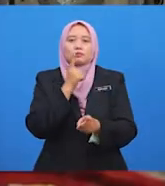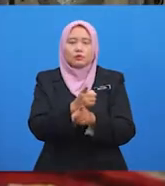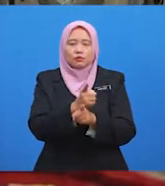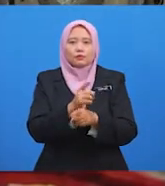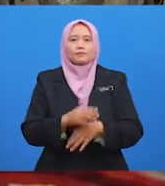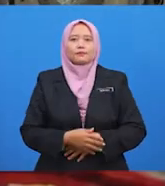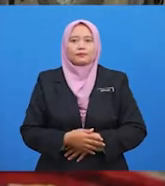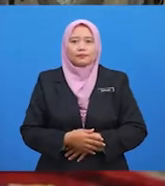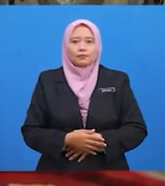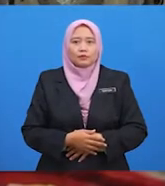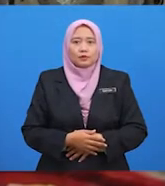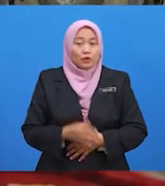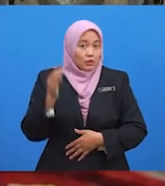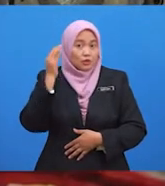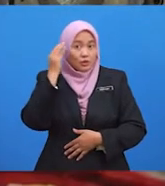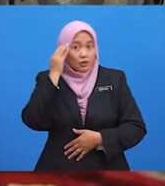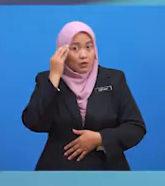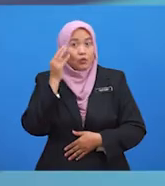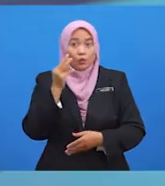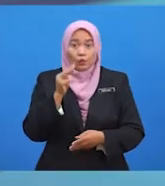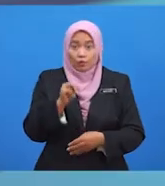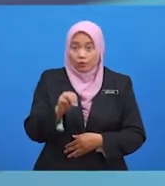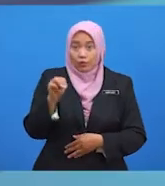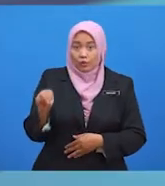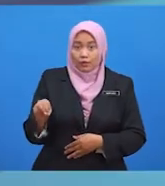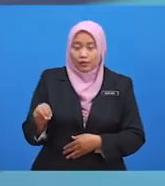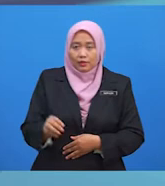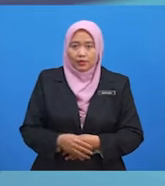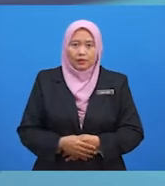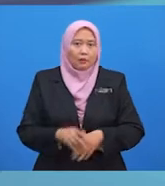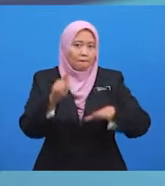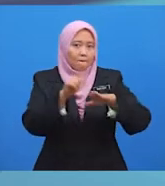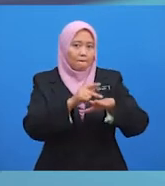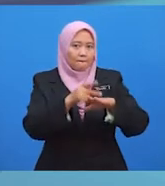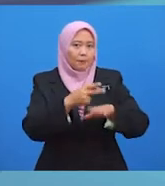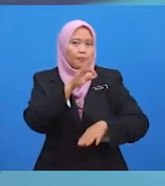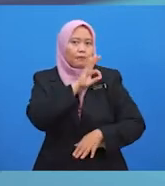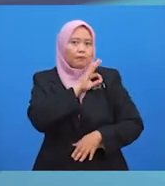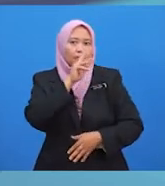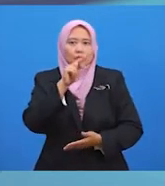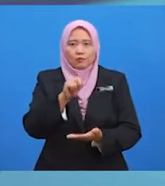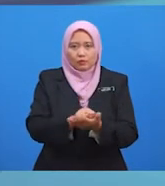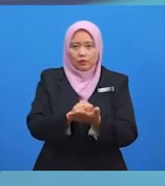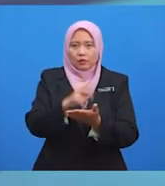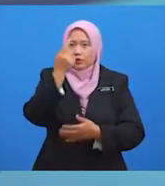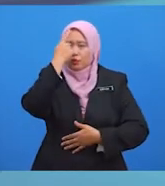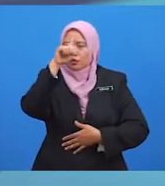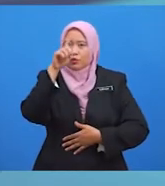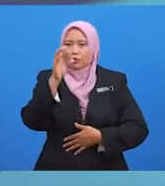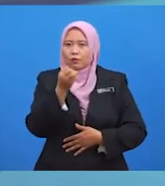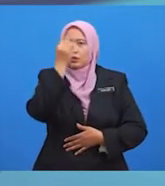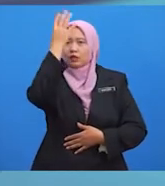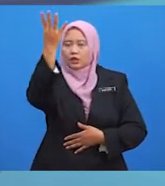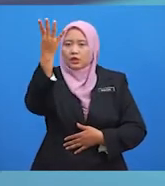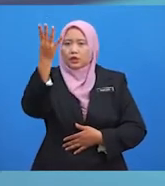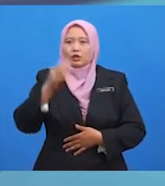Baiklah, tahukah murid-murid, pemakaian button badge adalah untuk menyampaikan